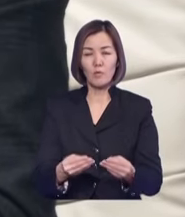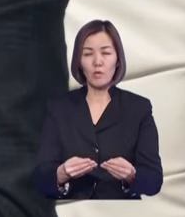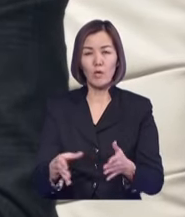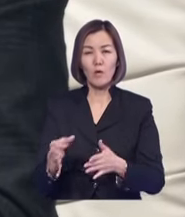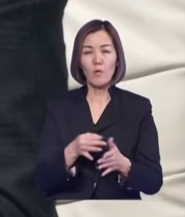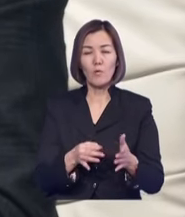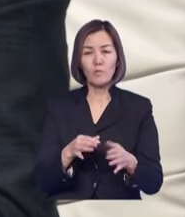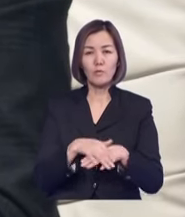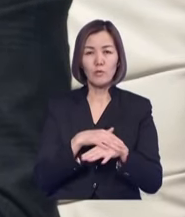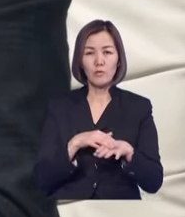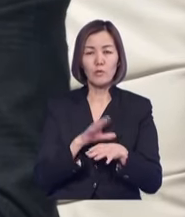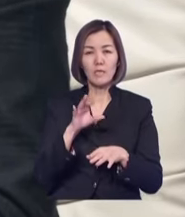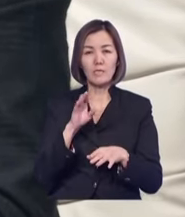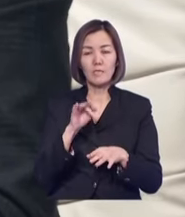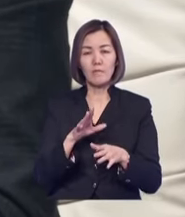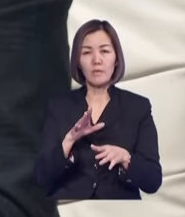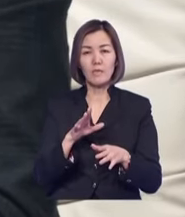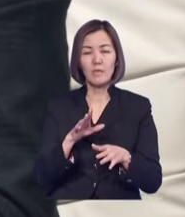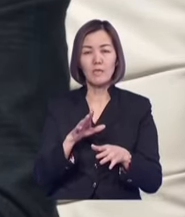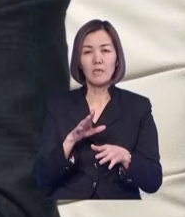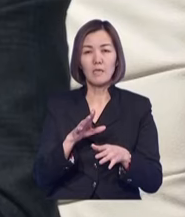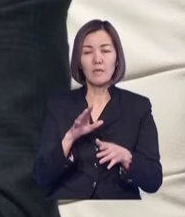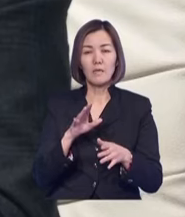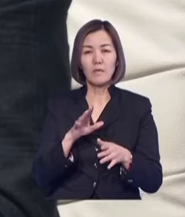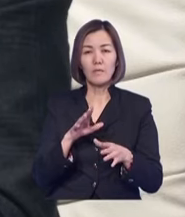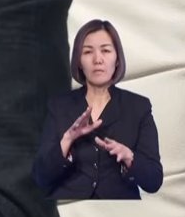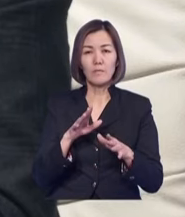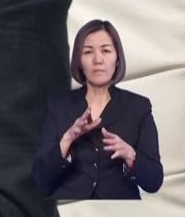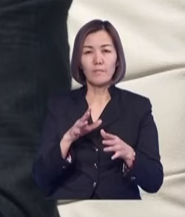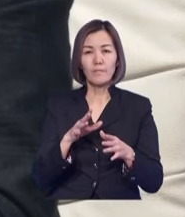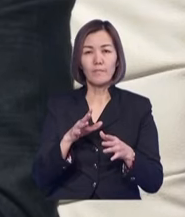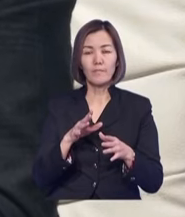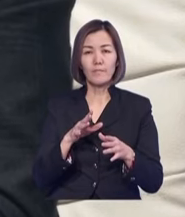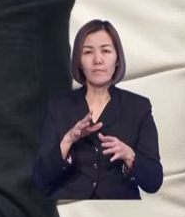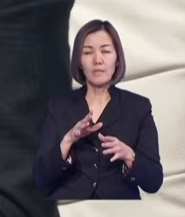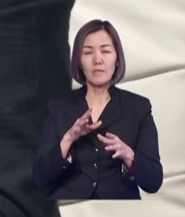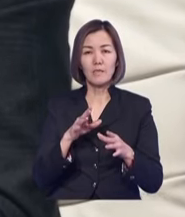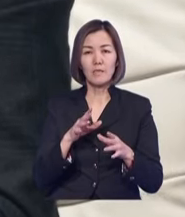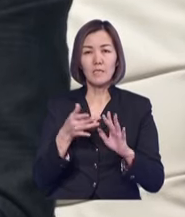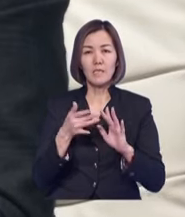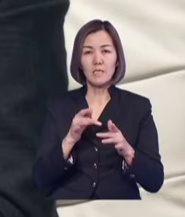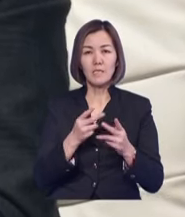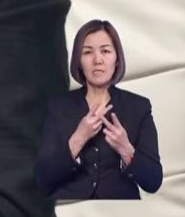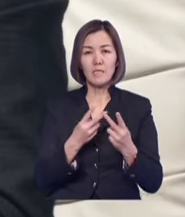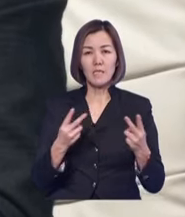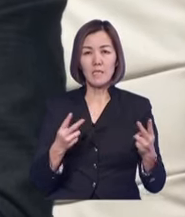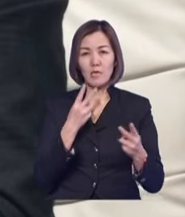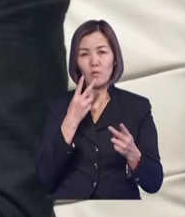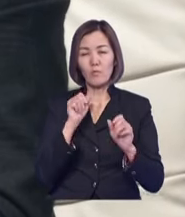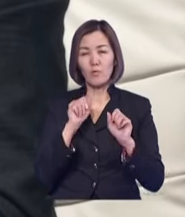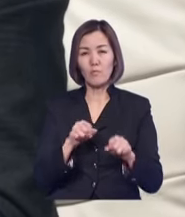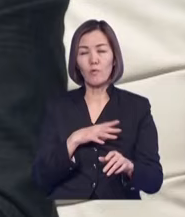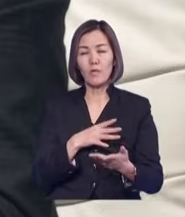облыс тұрғындарына Сібір жарасы мен мал қорымдарының орналасқан жерлері сілтеме арқылы қол жетімді. Ай сайын цифрлық